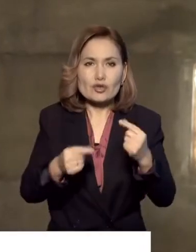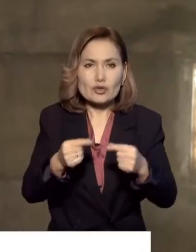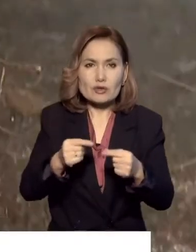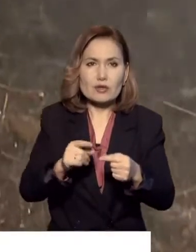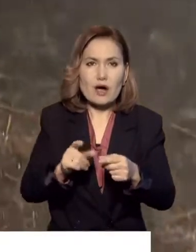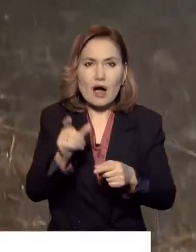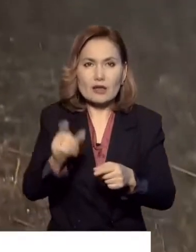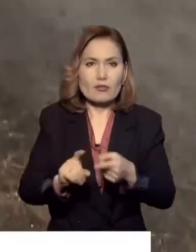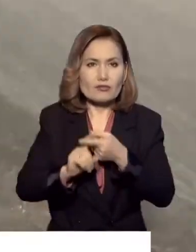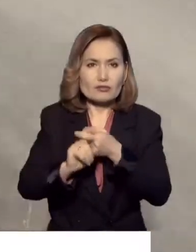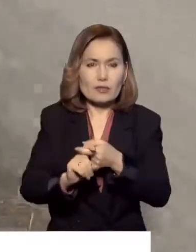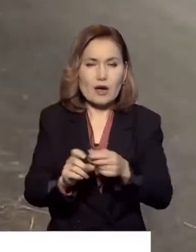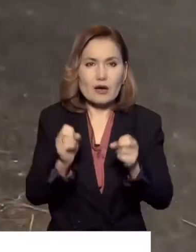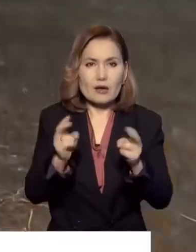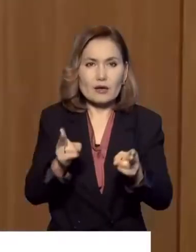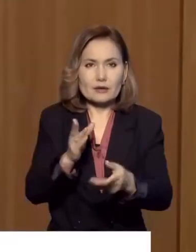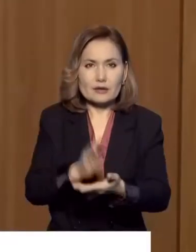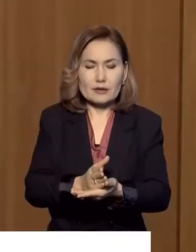жұғады.